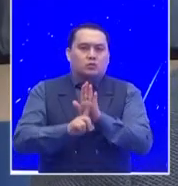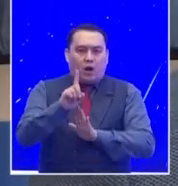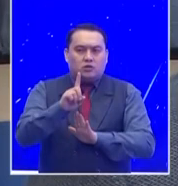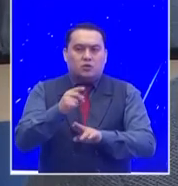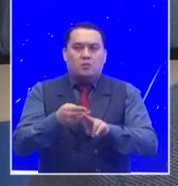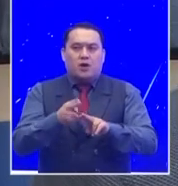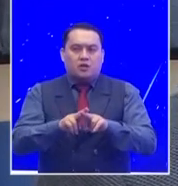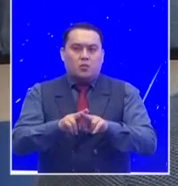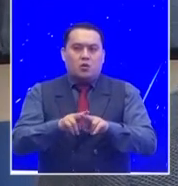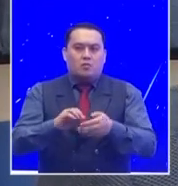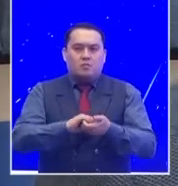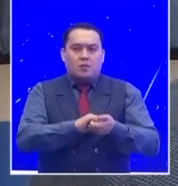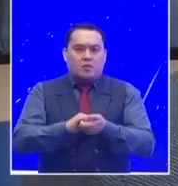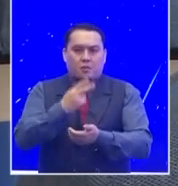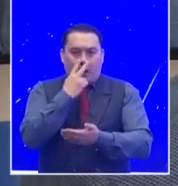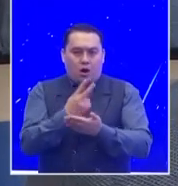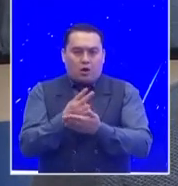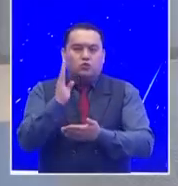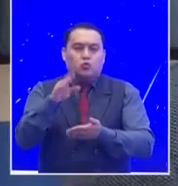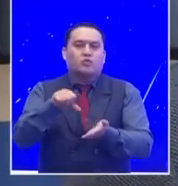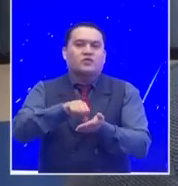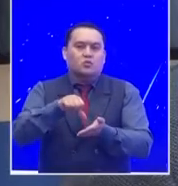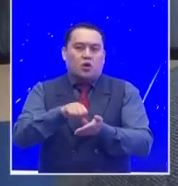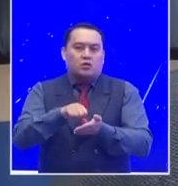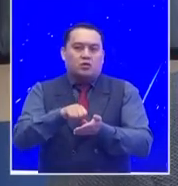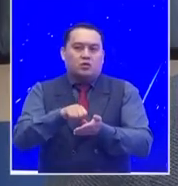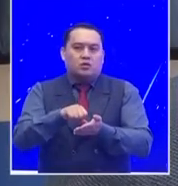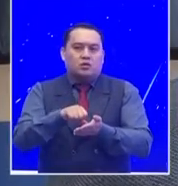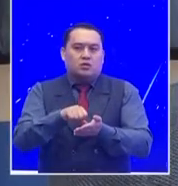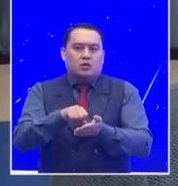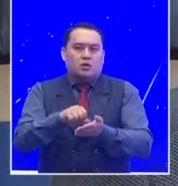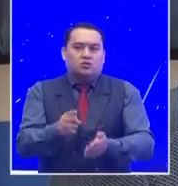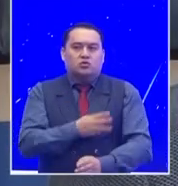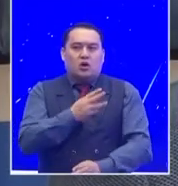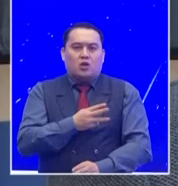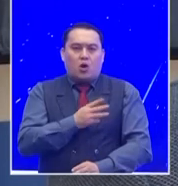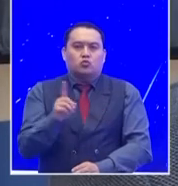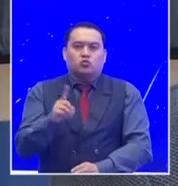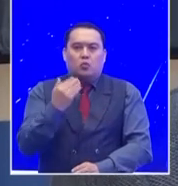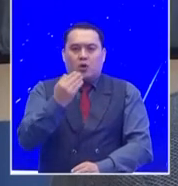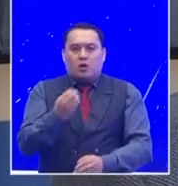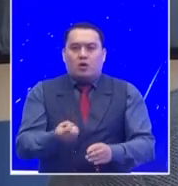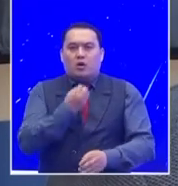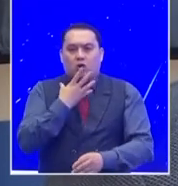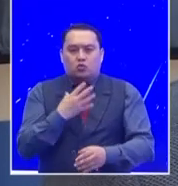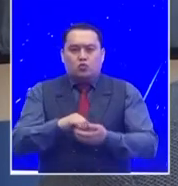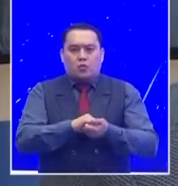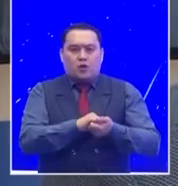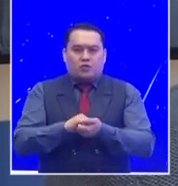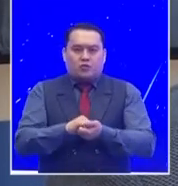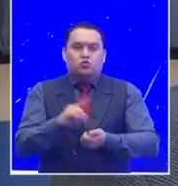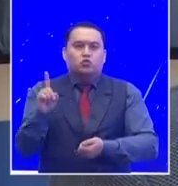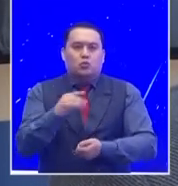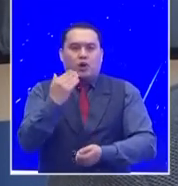Сейчас борьба покажет, как они будут дальше выступать. Ребятам пожелаю, чтобы они показали хорошую борьбу. Все, что